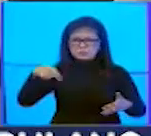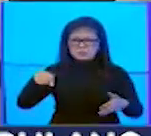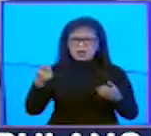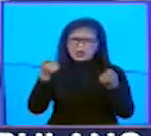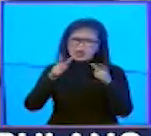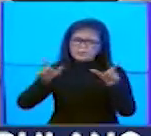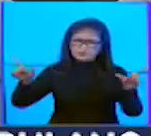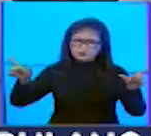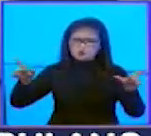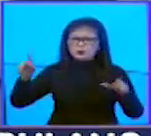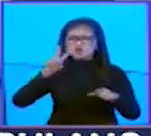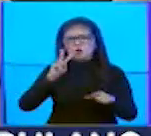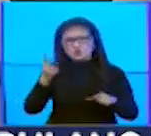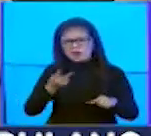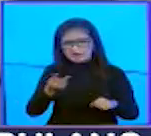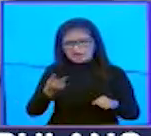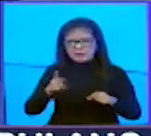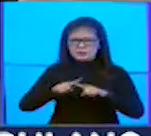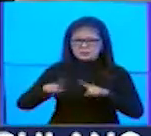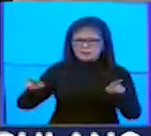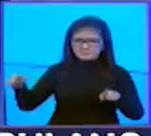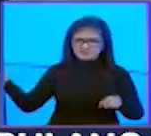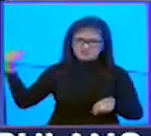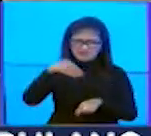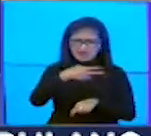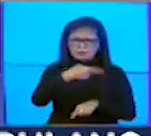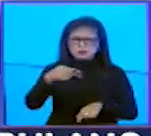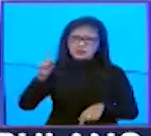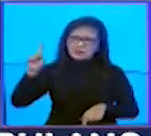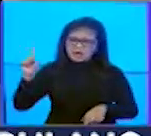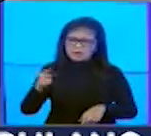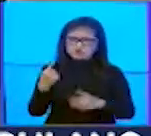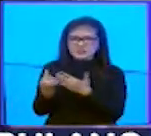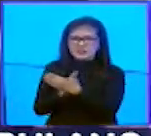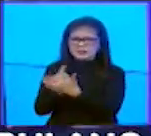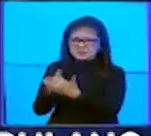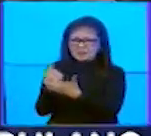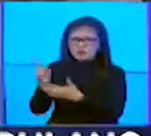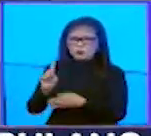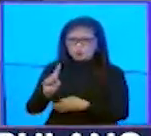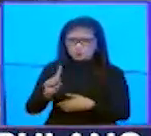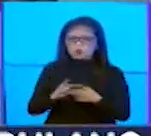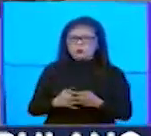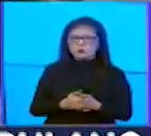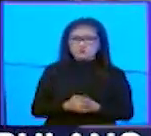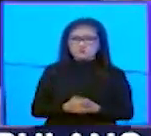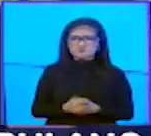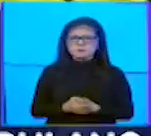keluarga namun hingga sampai ke Indonesia justru mereka harus dikarantina terlebih dahulu Meskipun mereka telah